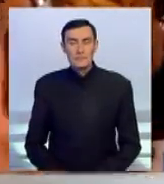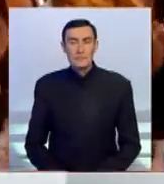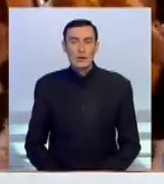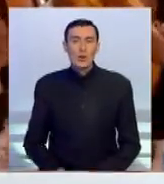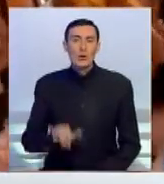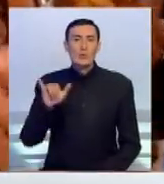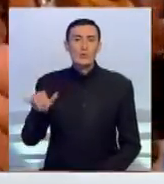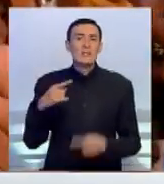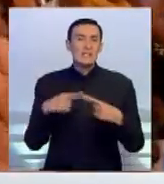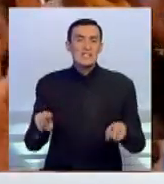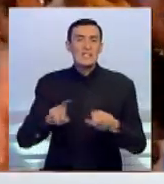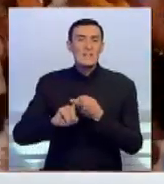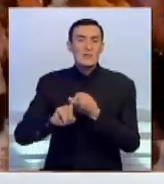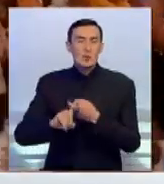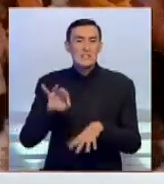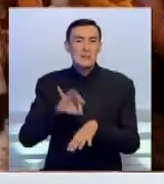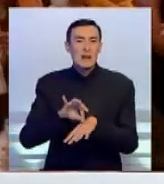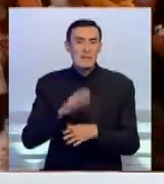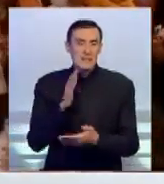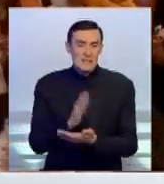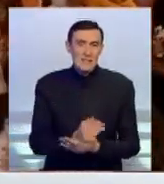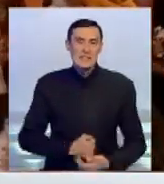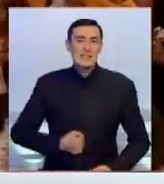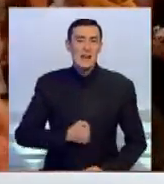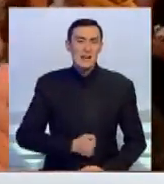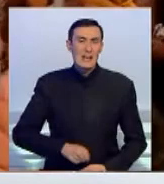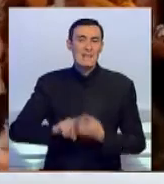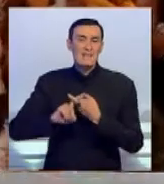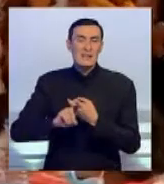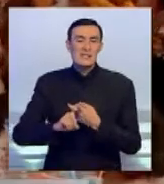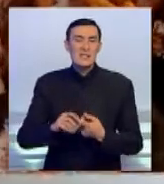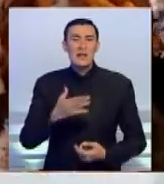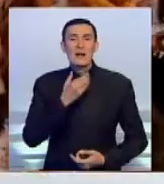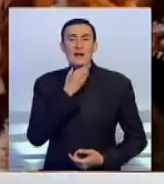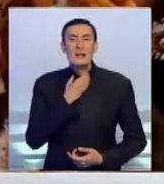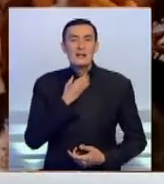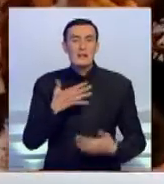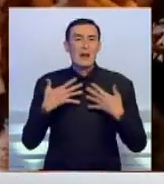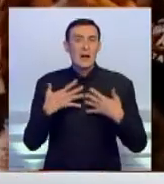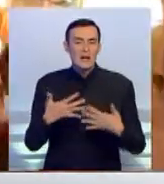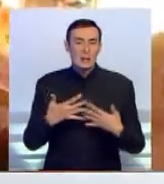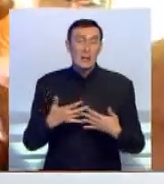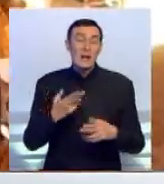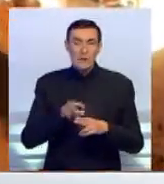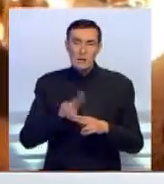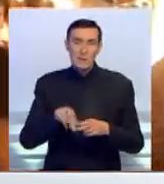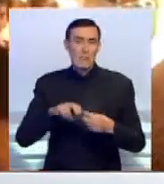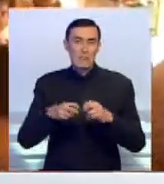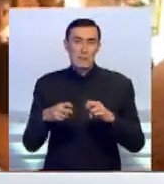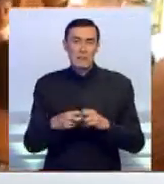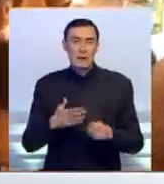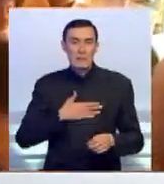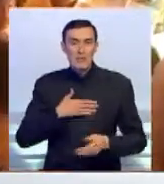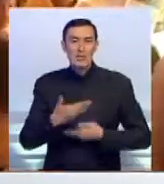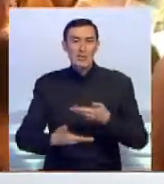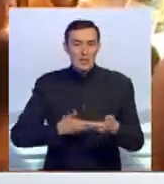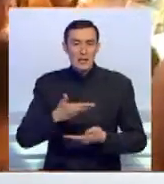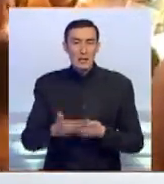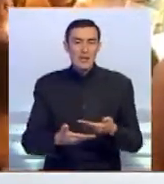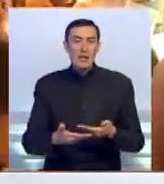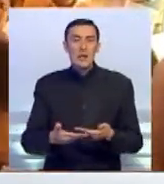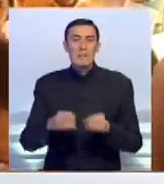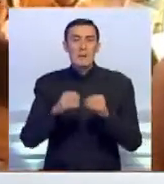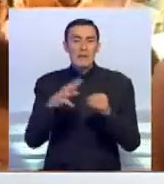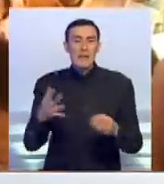У них различные инфекционные заболевания, диарея, инфекции дыхательных путей. Это основные проблемы. Мы шли из Мьянмы в